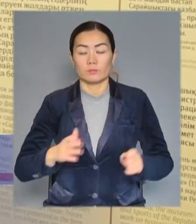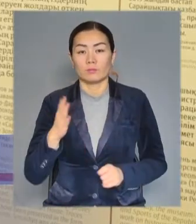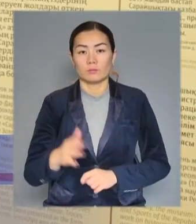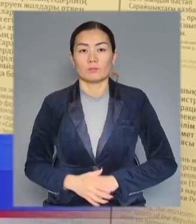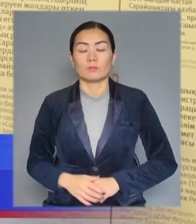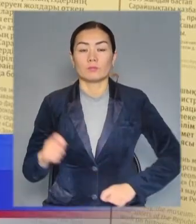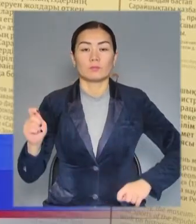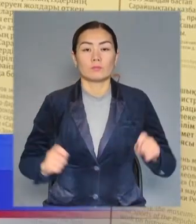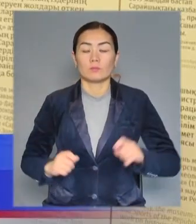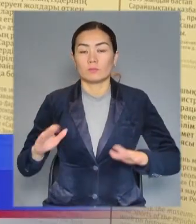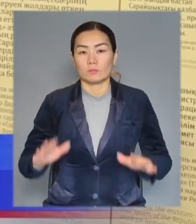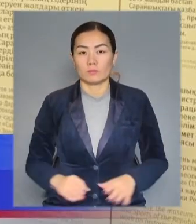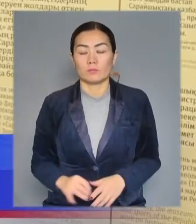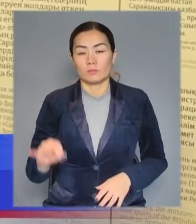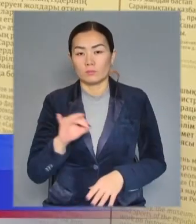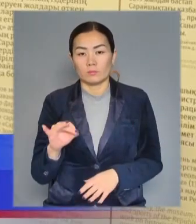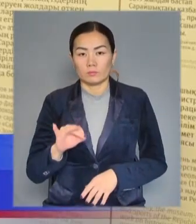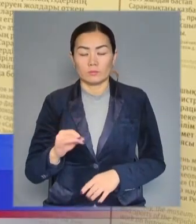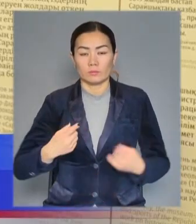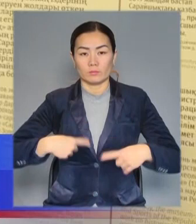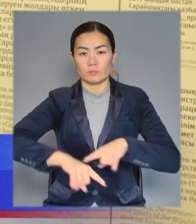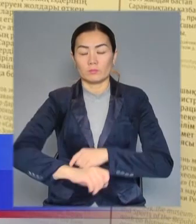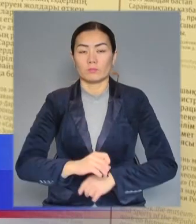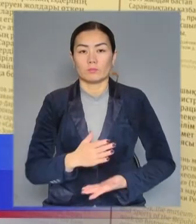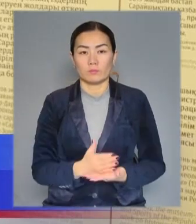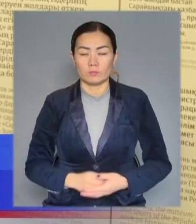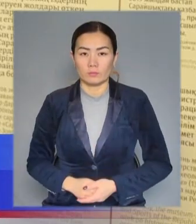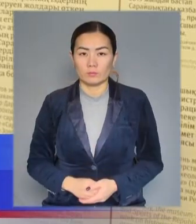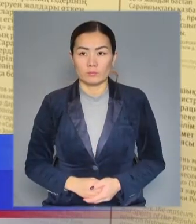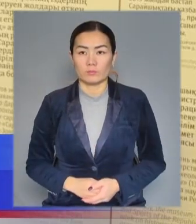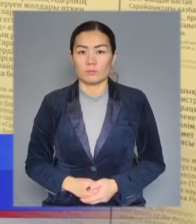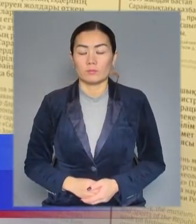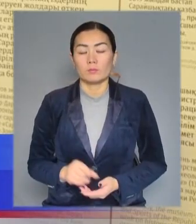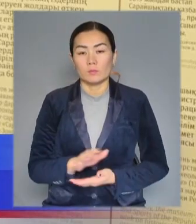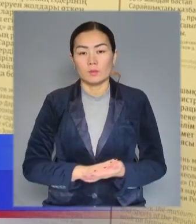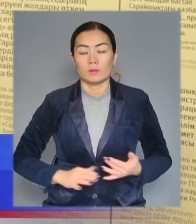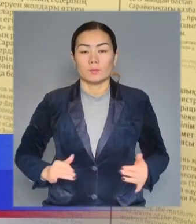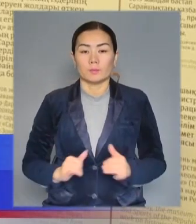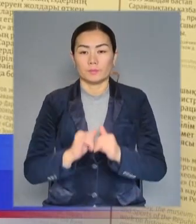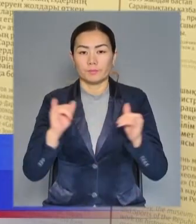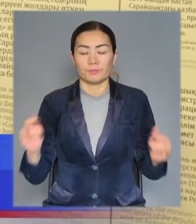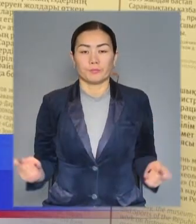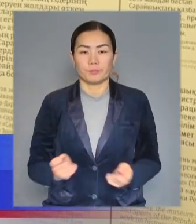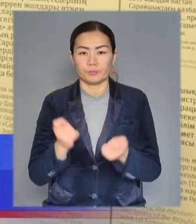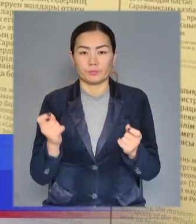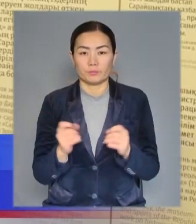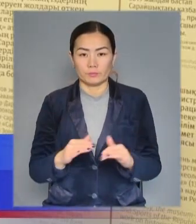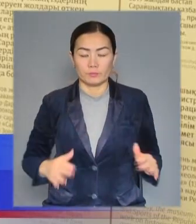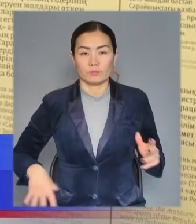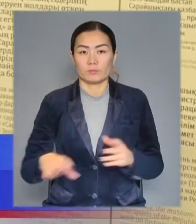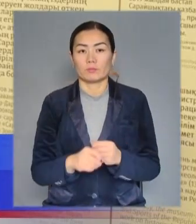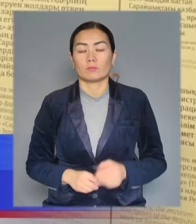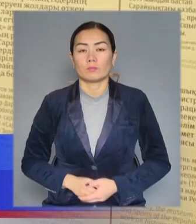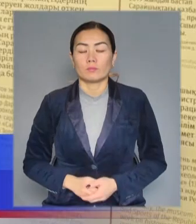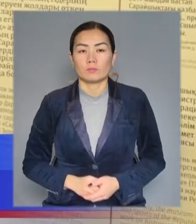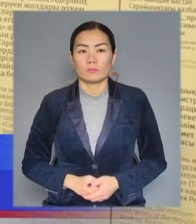Енді бұл конференция тарихшылар арасында өткенмен, бұны одан да кең көлемде өткізу, оқушыларды